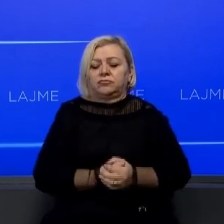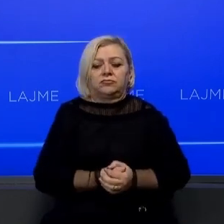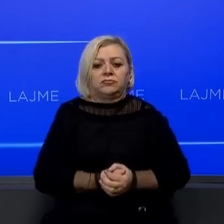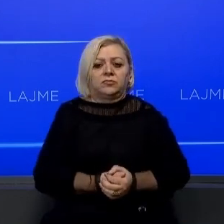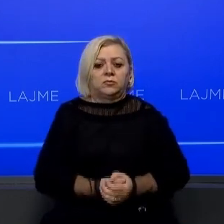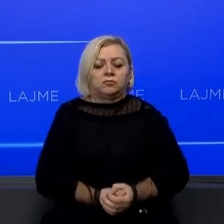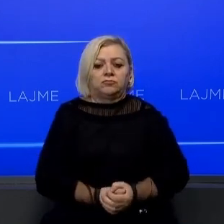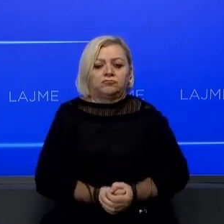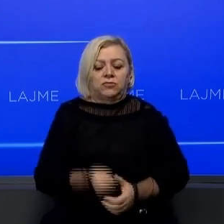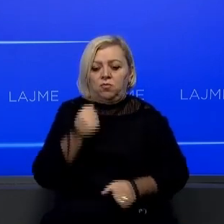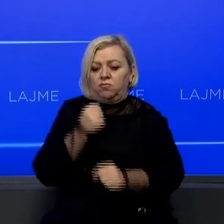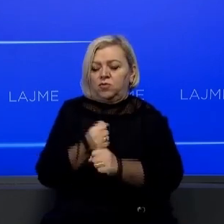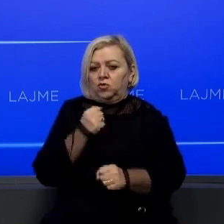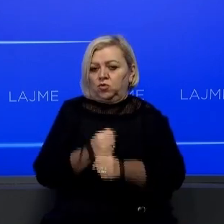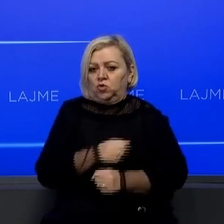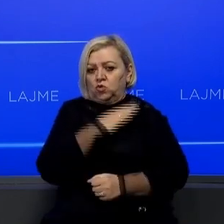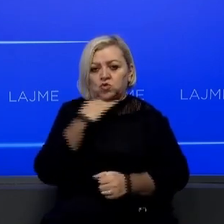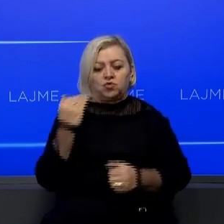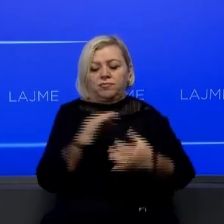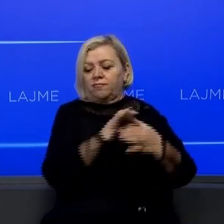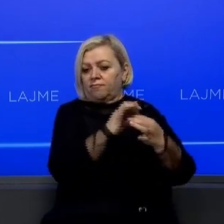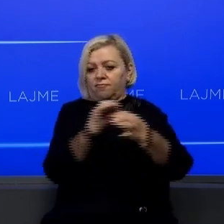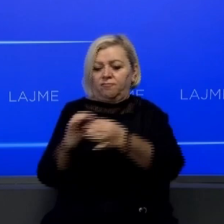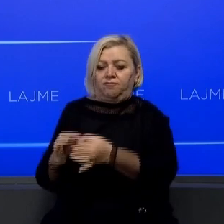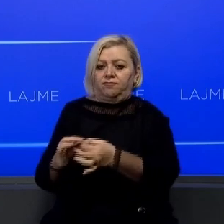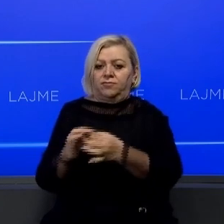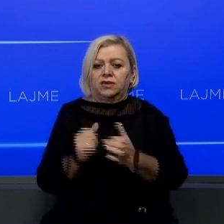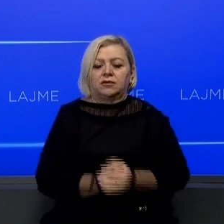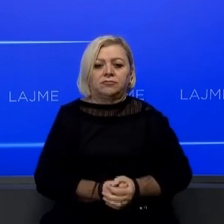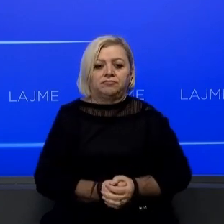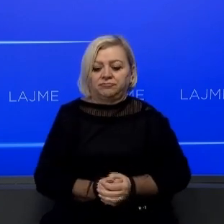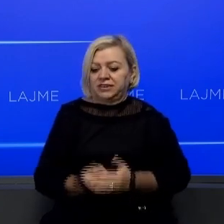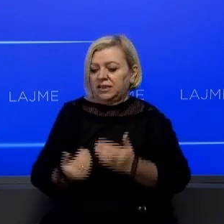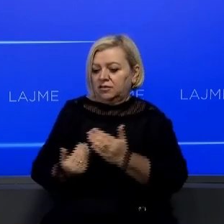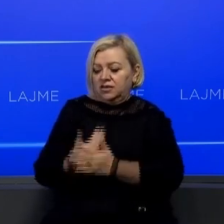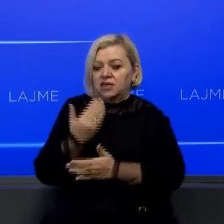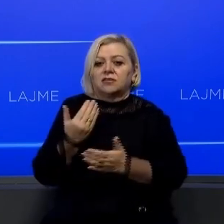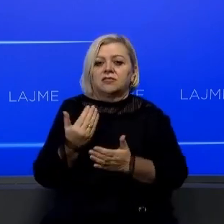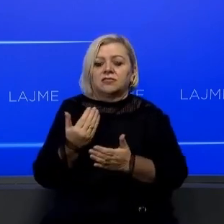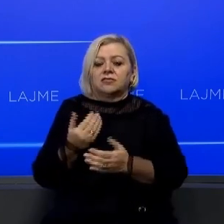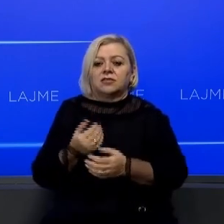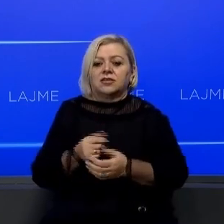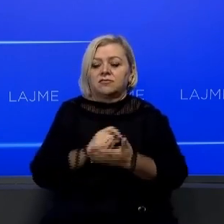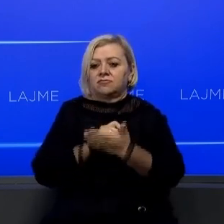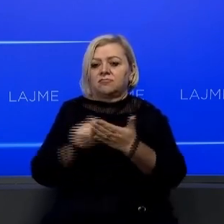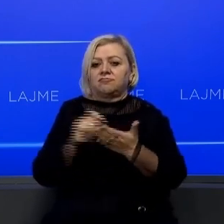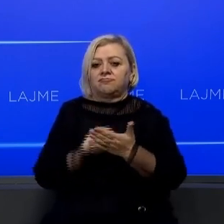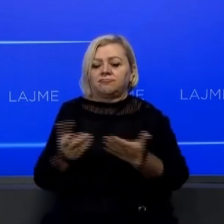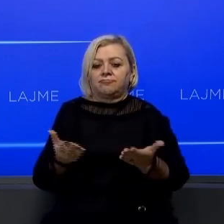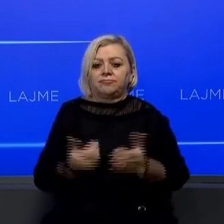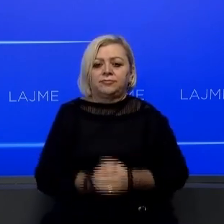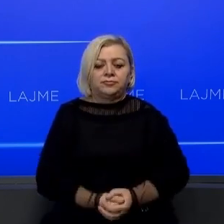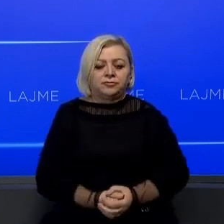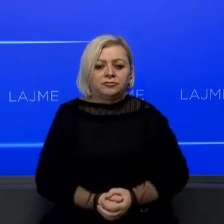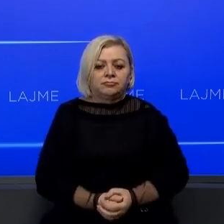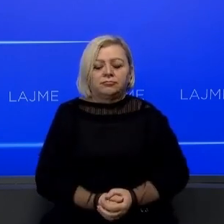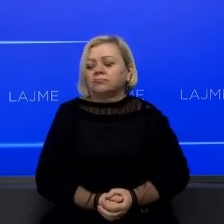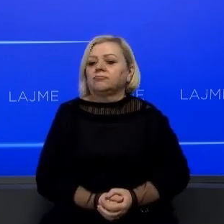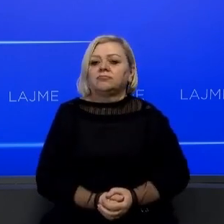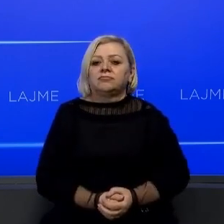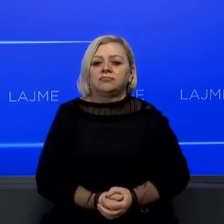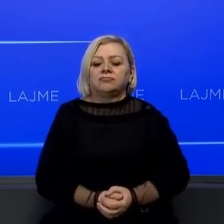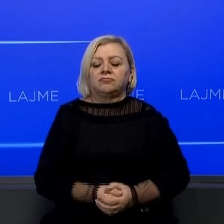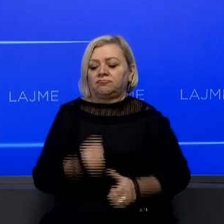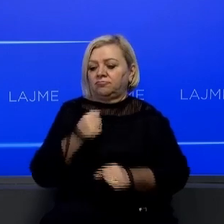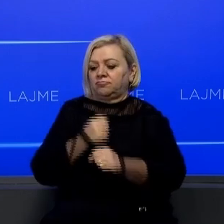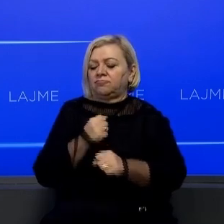kanë punuar për shumë vjet të shëqartë, që për një gjenerat të re të gazetarëve si qemi ne është një ambient më i lehtë për ta bërë